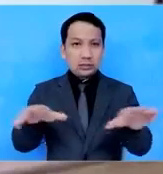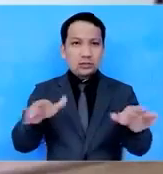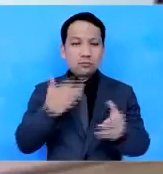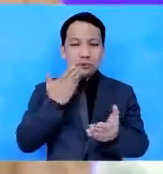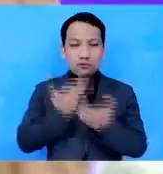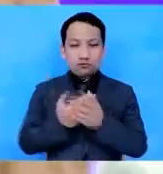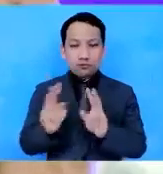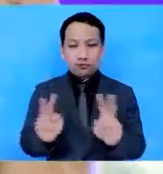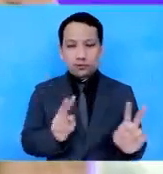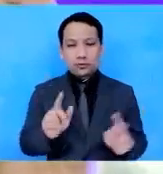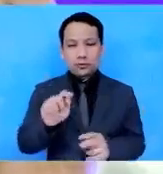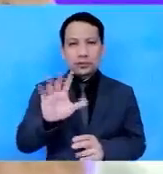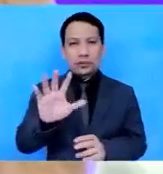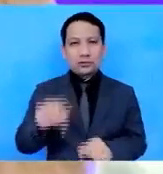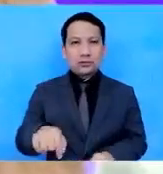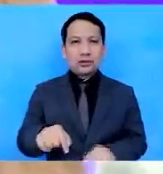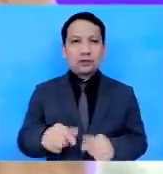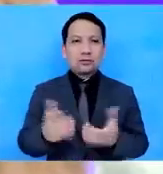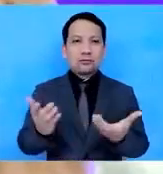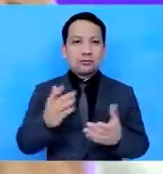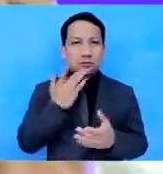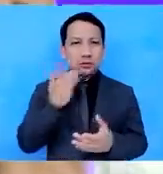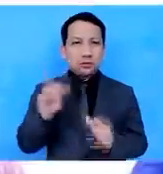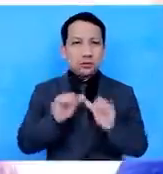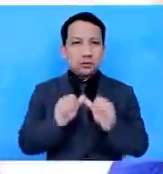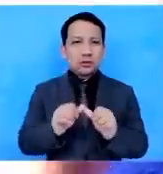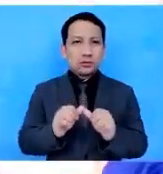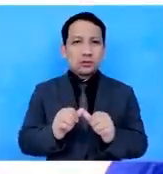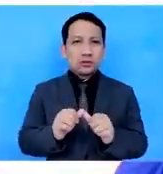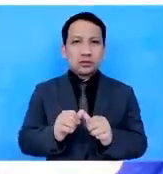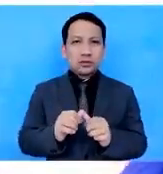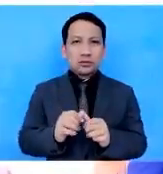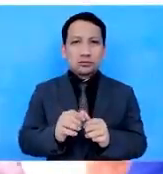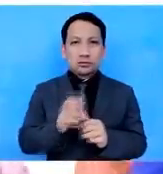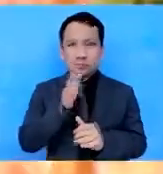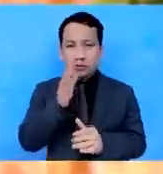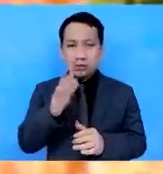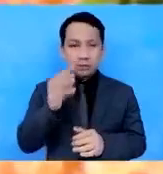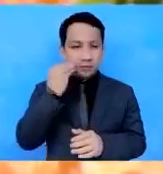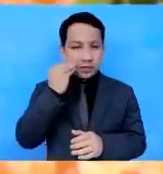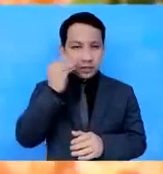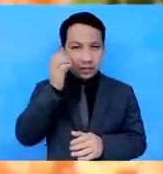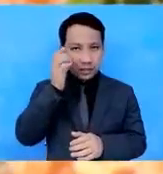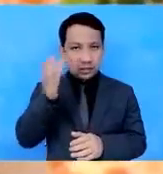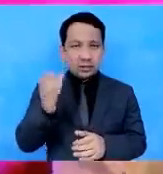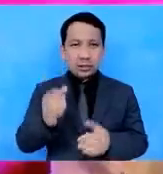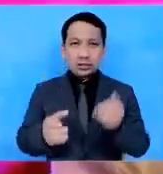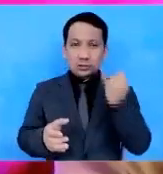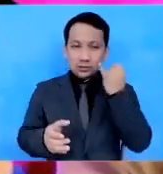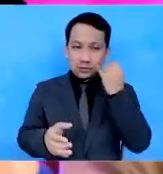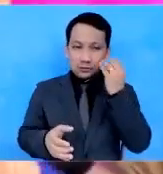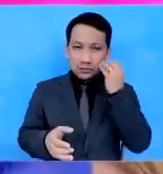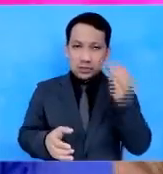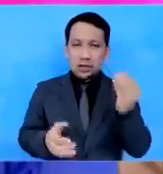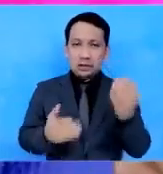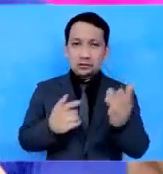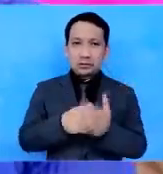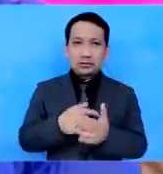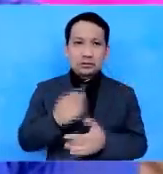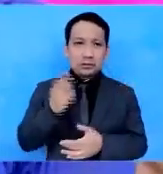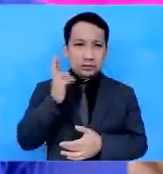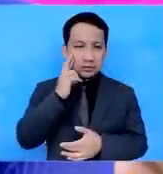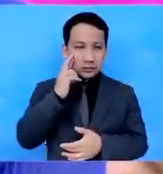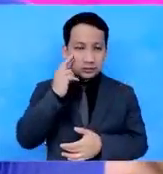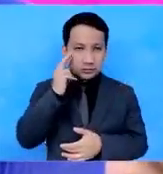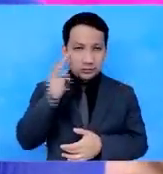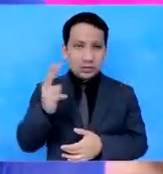sa TV5 ang mga paborito nating mom sheets na sina Melay Cantiveros, Julina Magdangal, at Regine